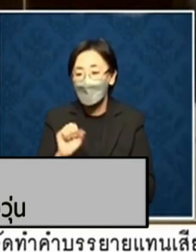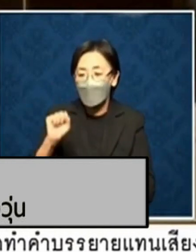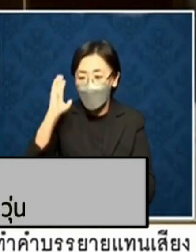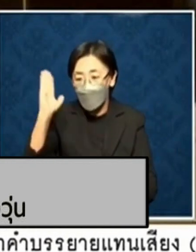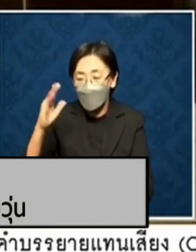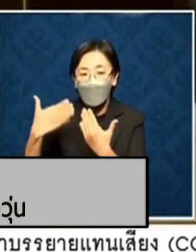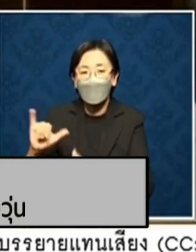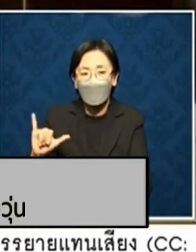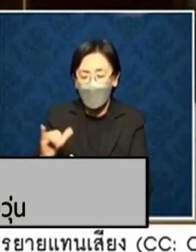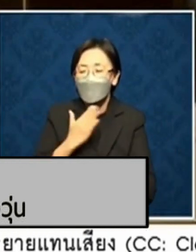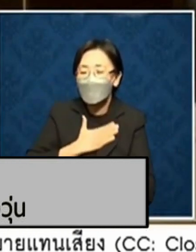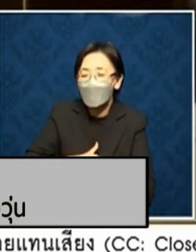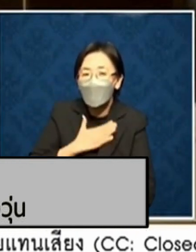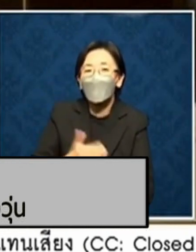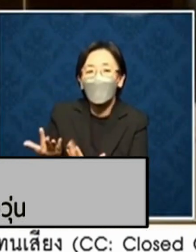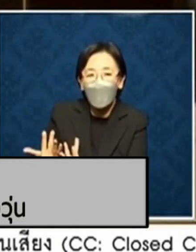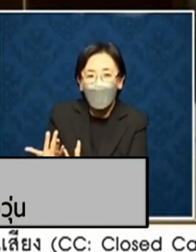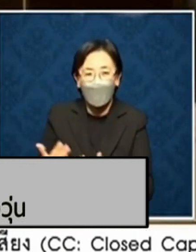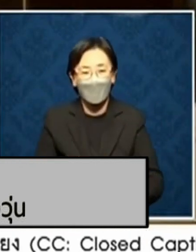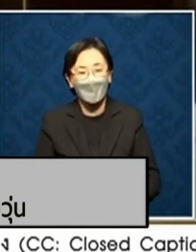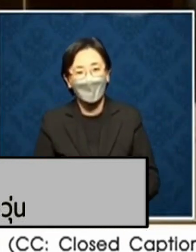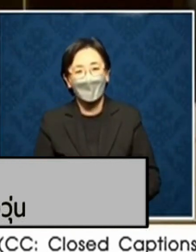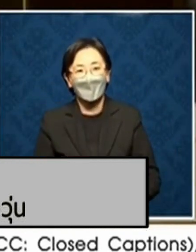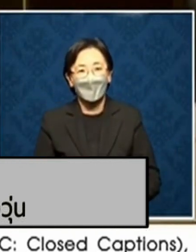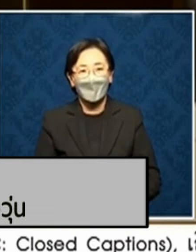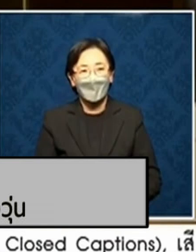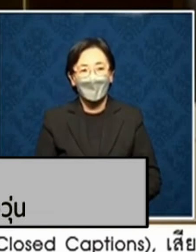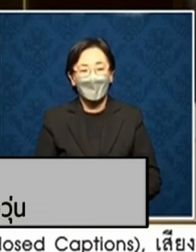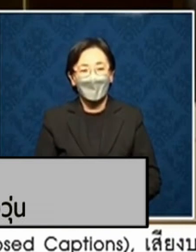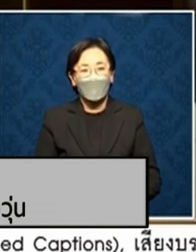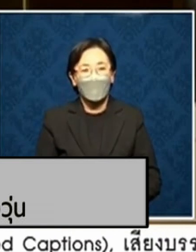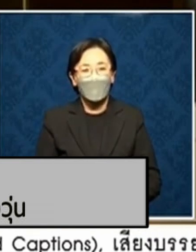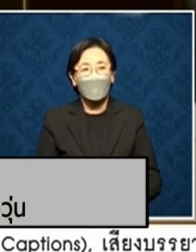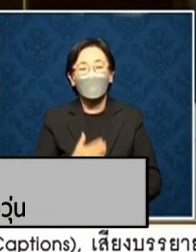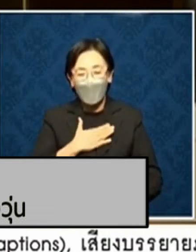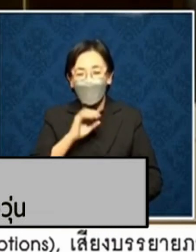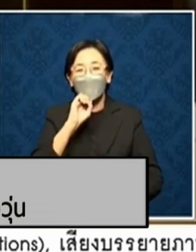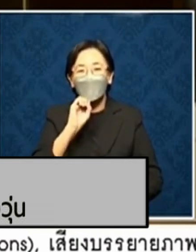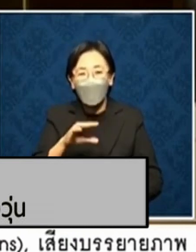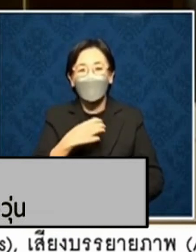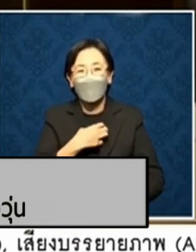อครับผมอยากจะ ขออนุญาตครับ นายกผมอยากจะบอกท่าน